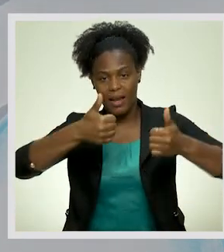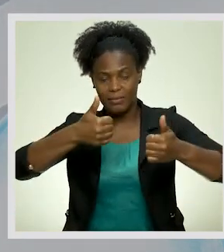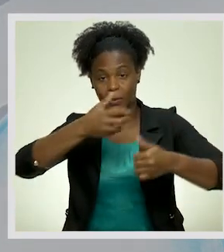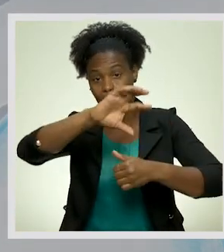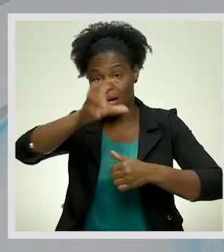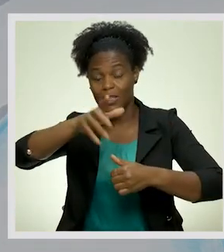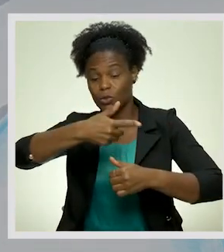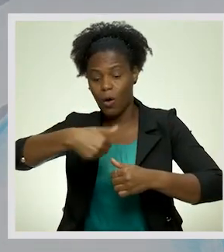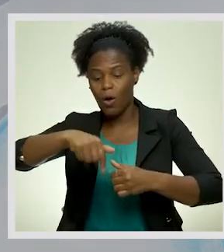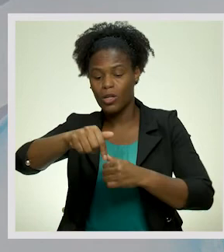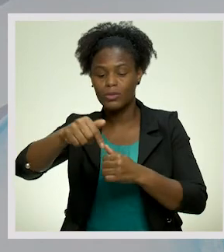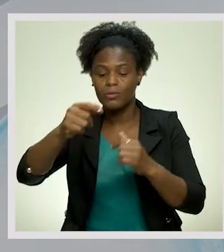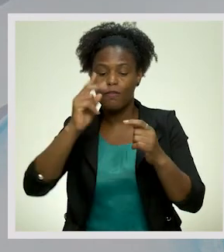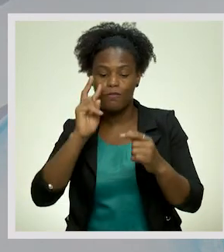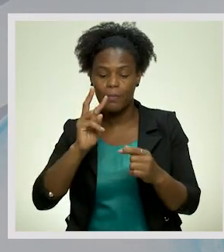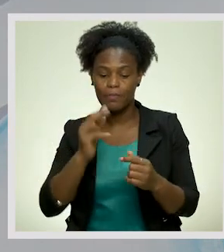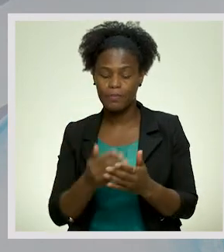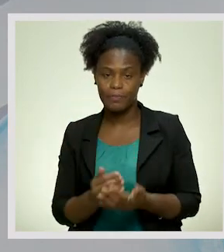nous avons vus.